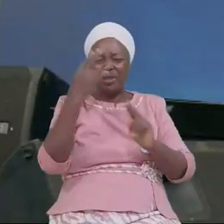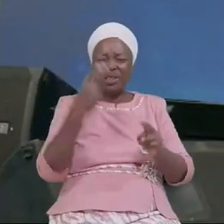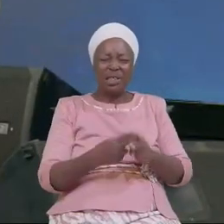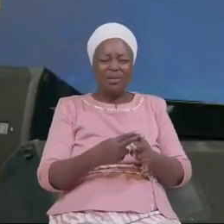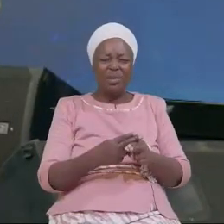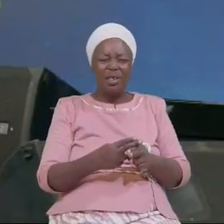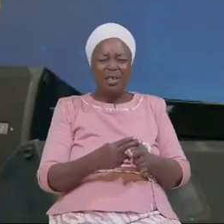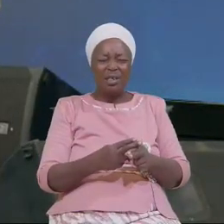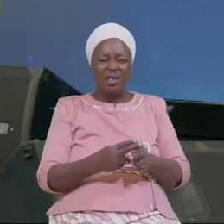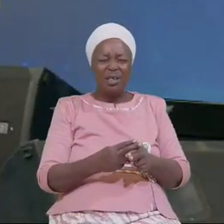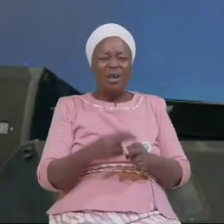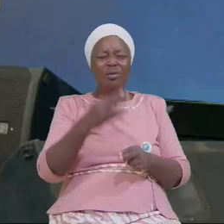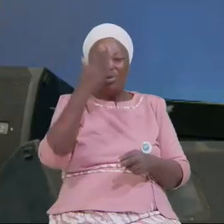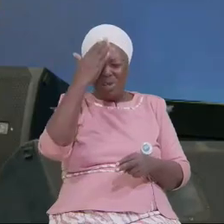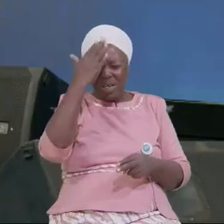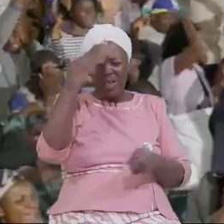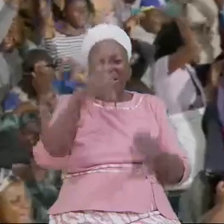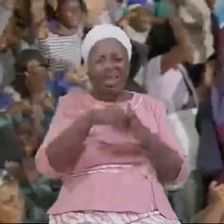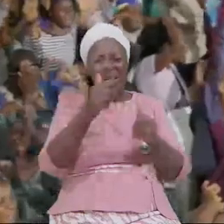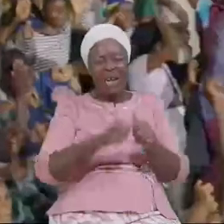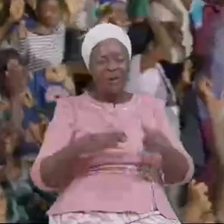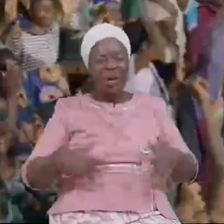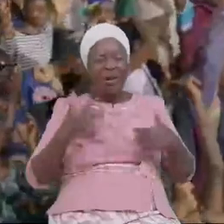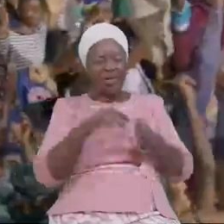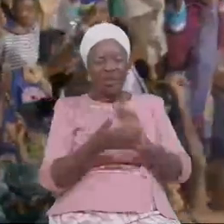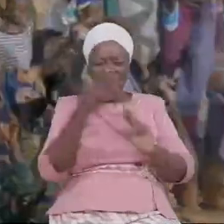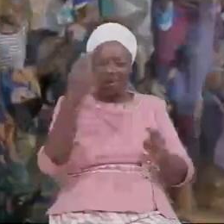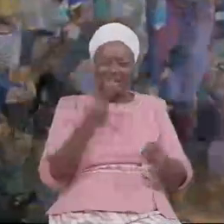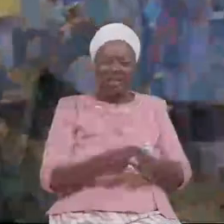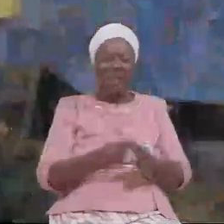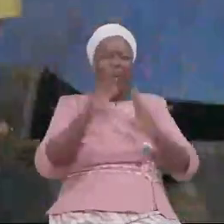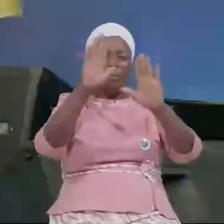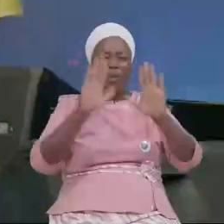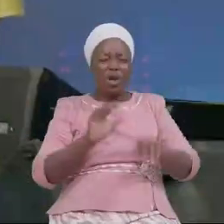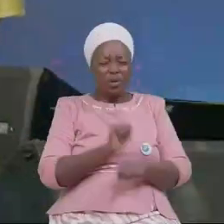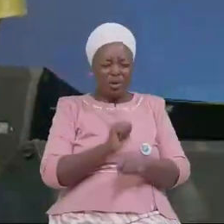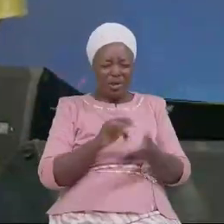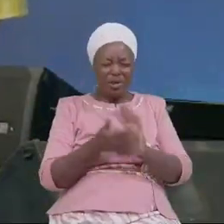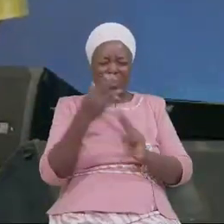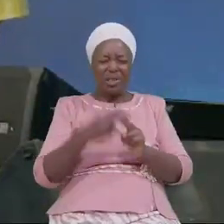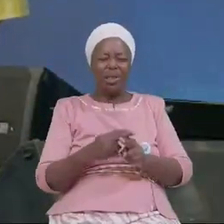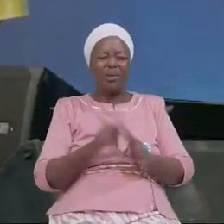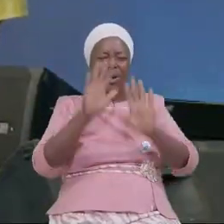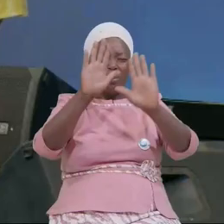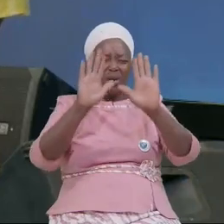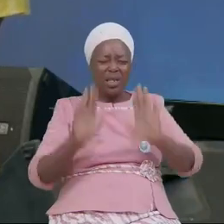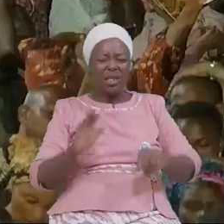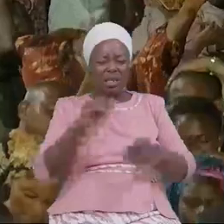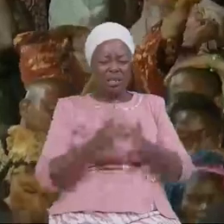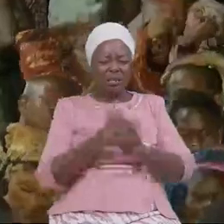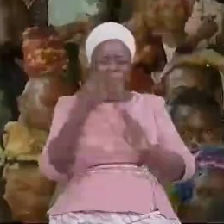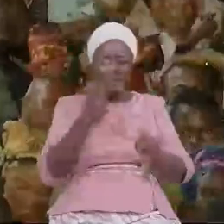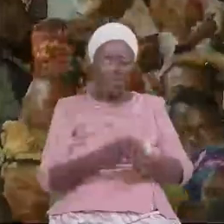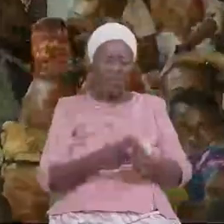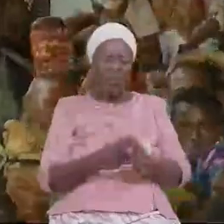la réalisation dans chaque vie, les miracles, les signes, les prodiges,